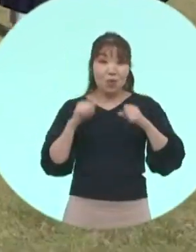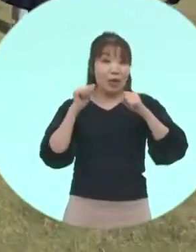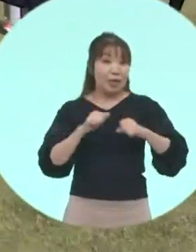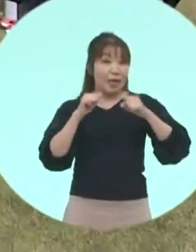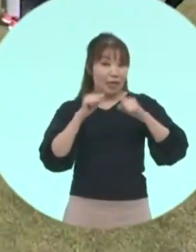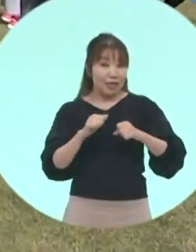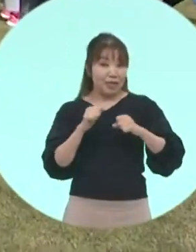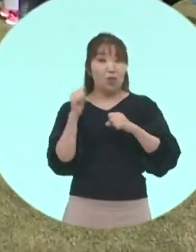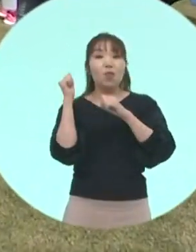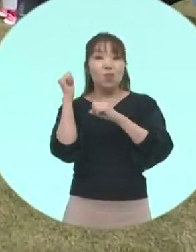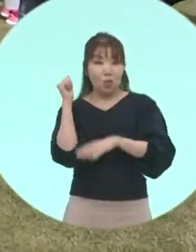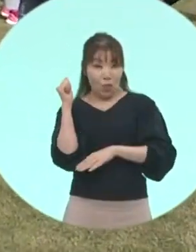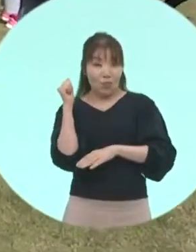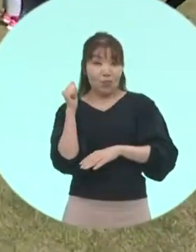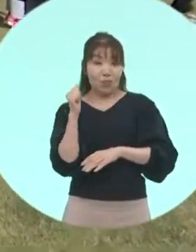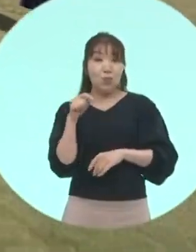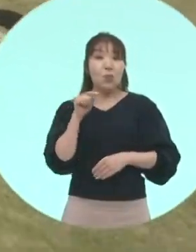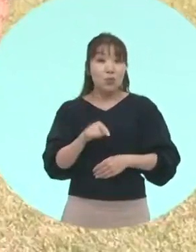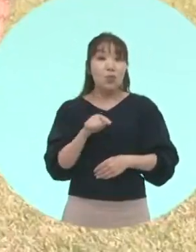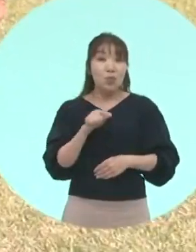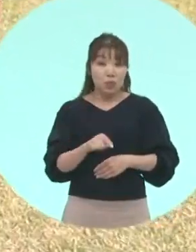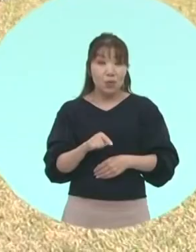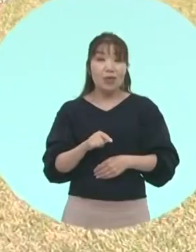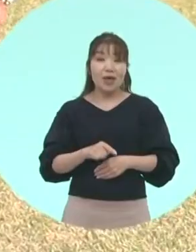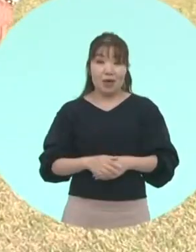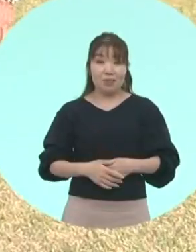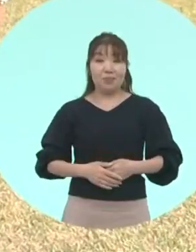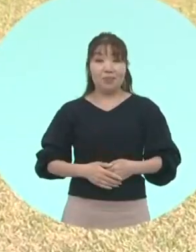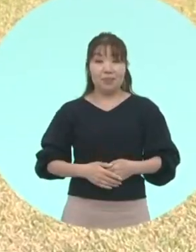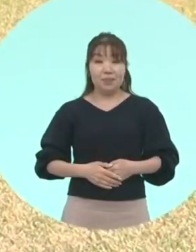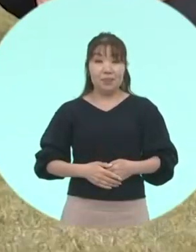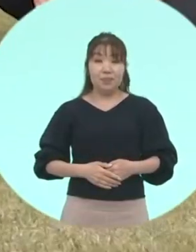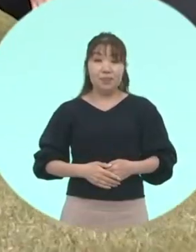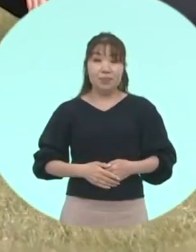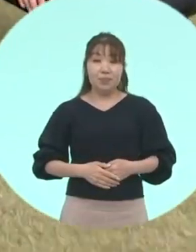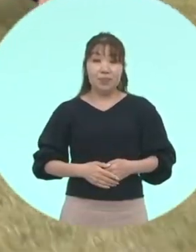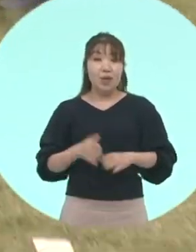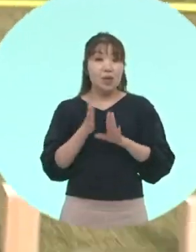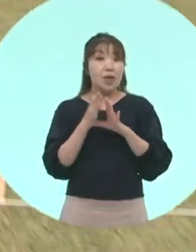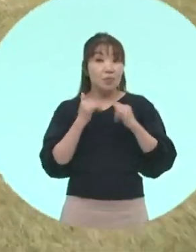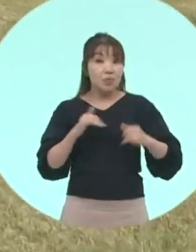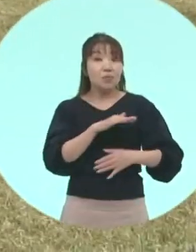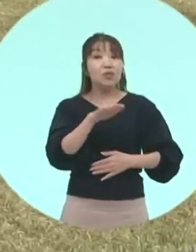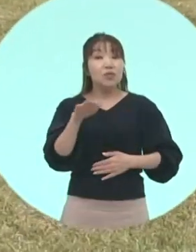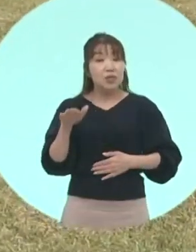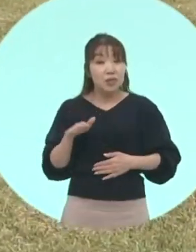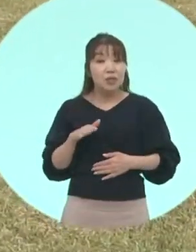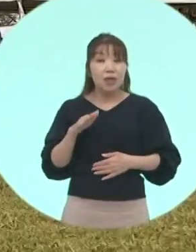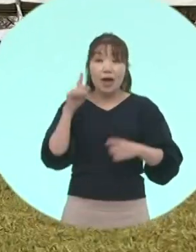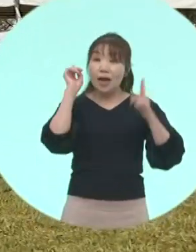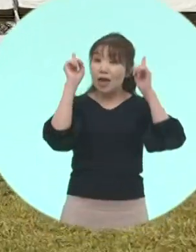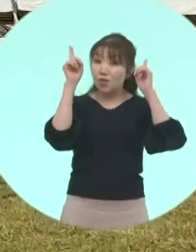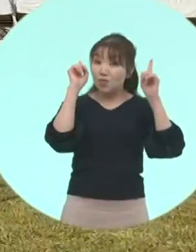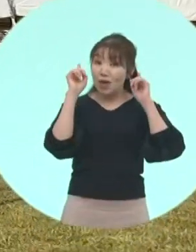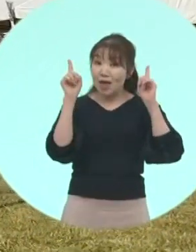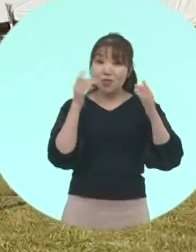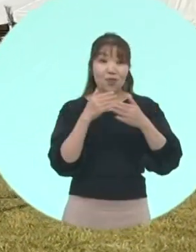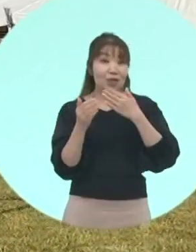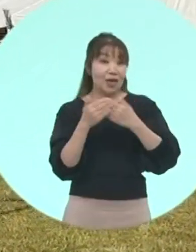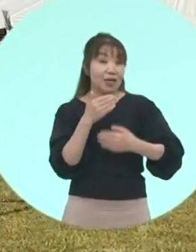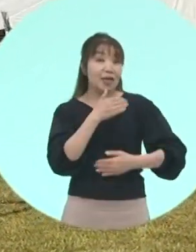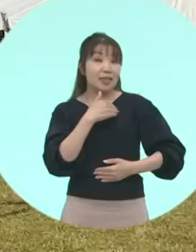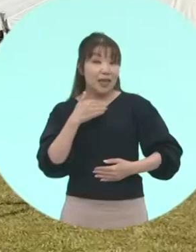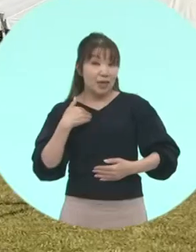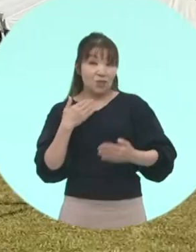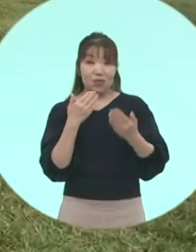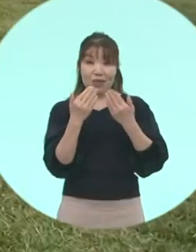気の秘訣です。ということで、 県民みんながレクリエーションに触れることができる大